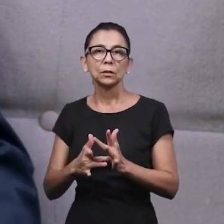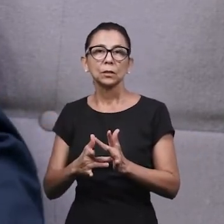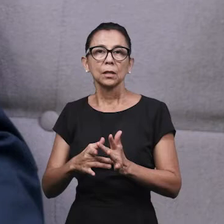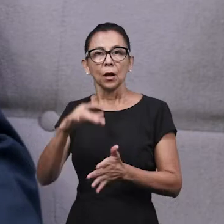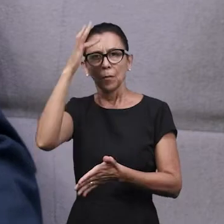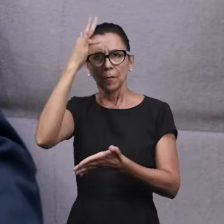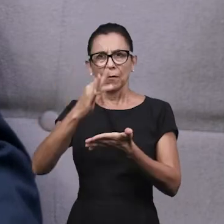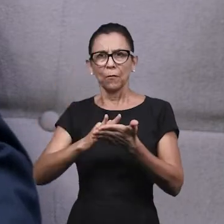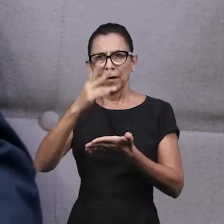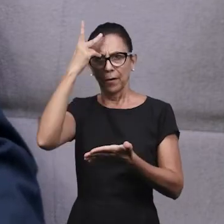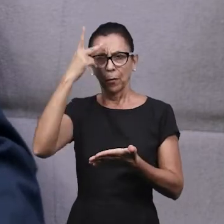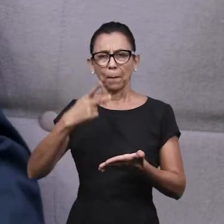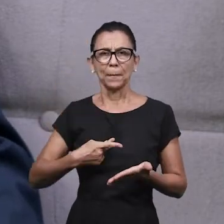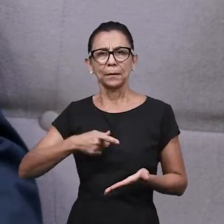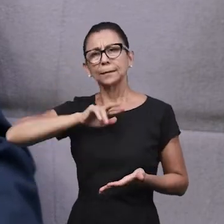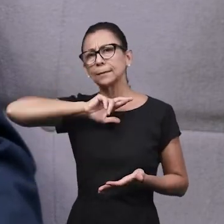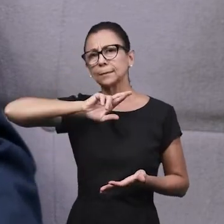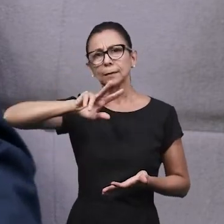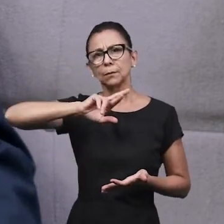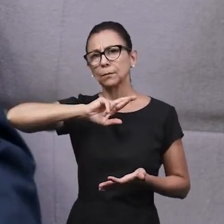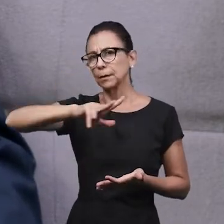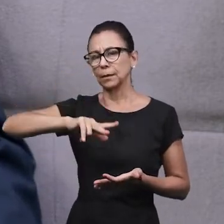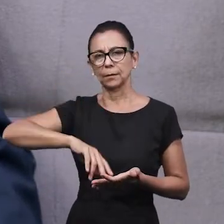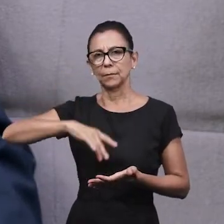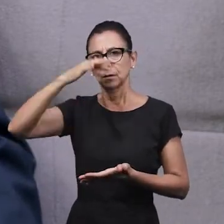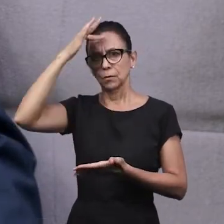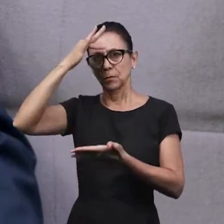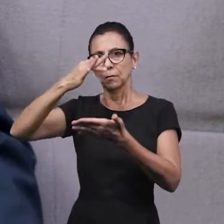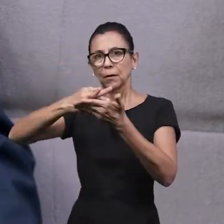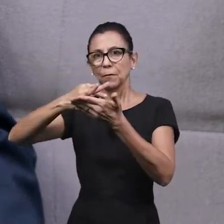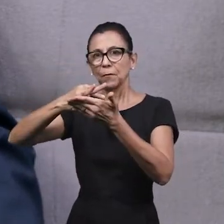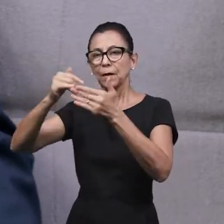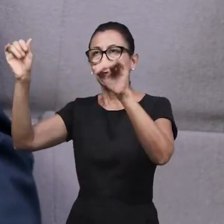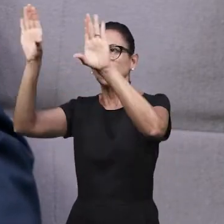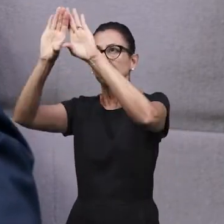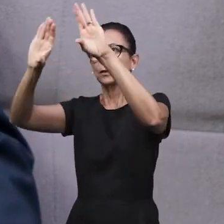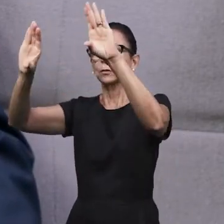il est essentiel vivre un évangile